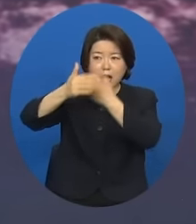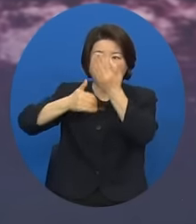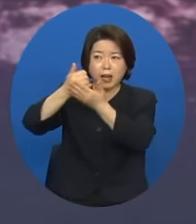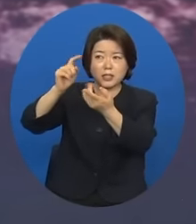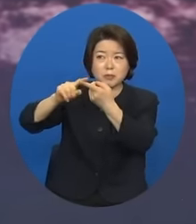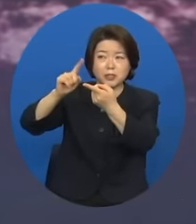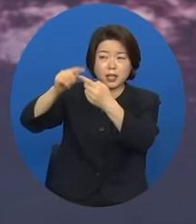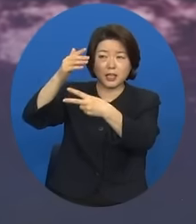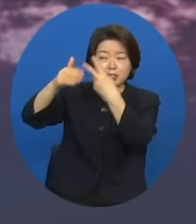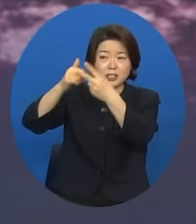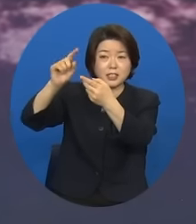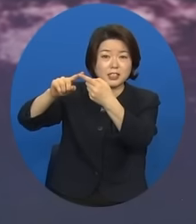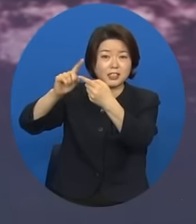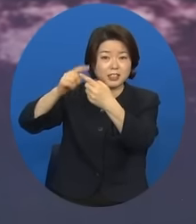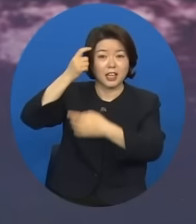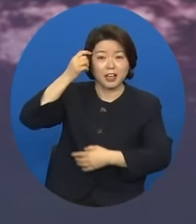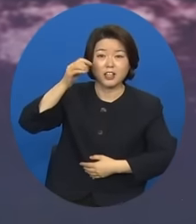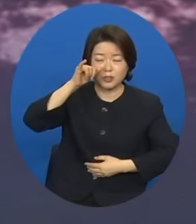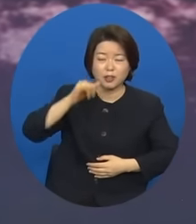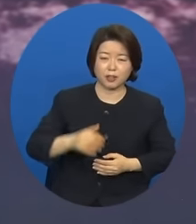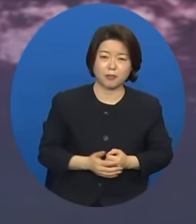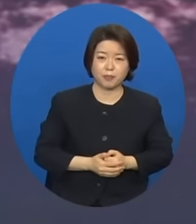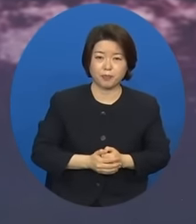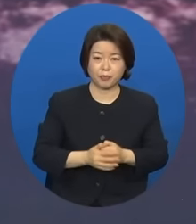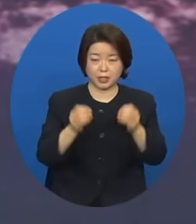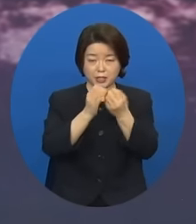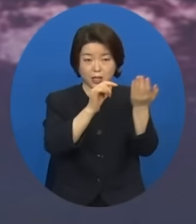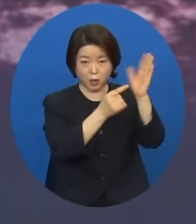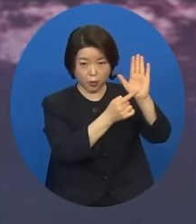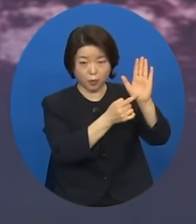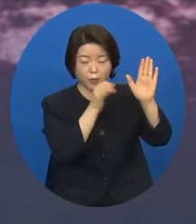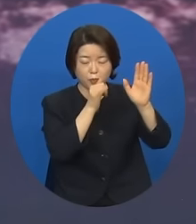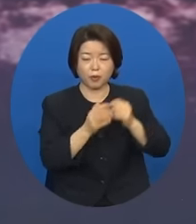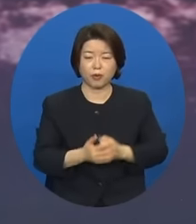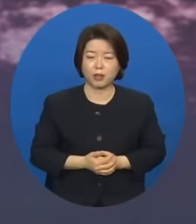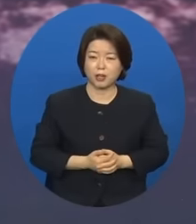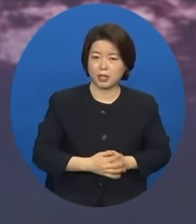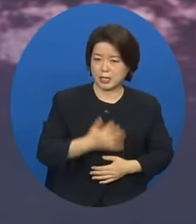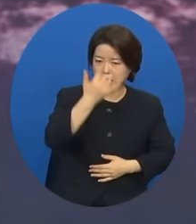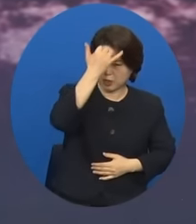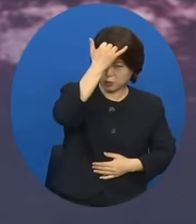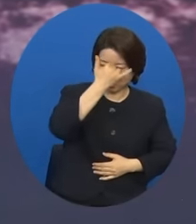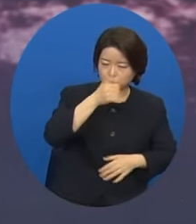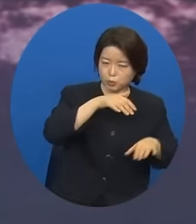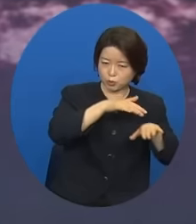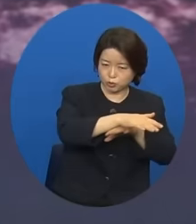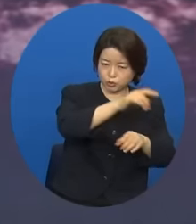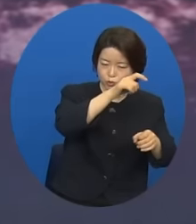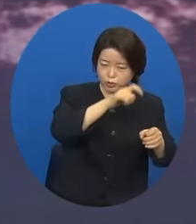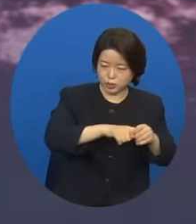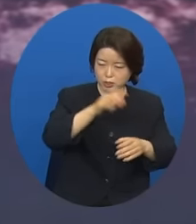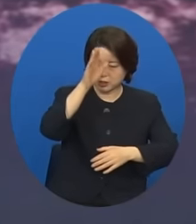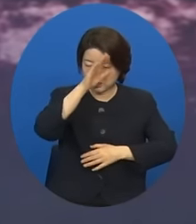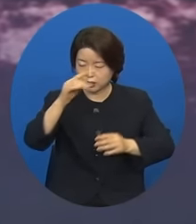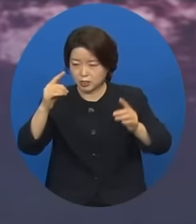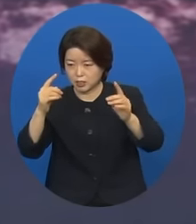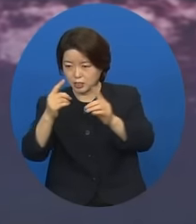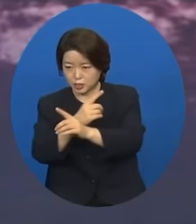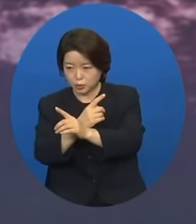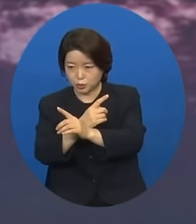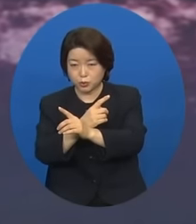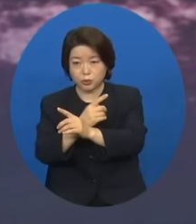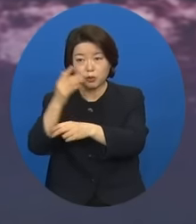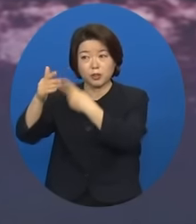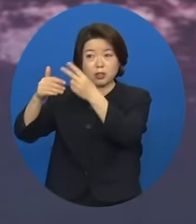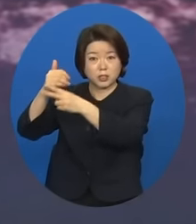있는데 이렇게 표현을 해요 좀 어려운데 한번 그냥 들어 보세요 도덕주의적 치유 이론이라는 이런 개념을 만들었습니다